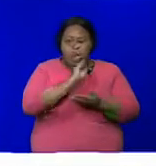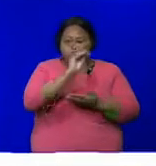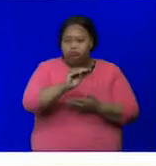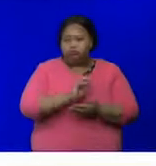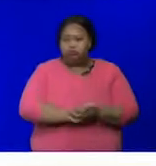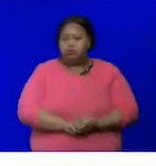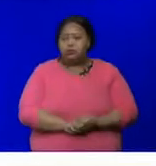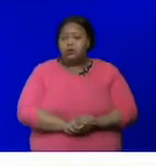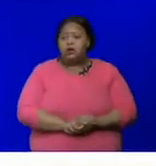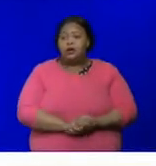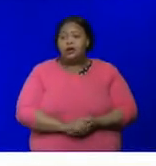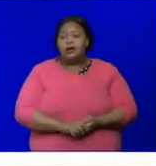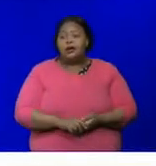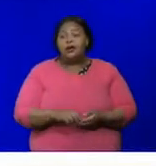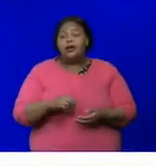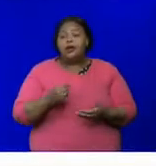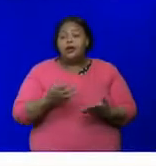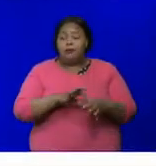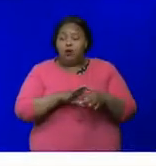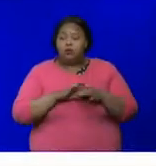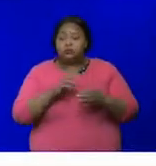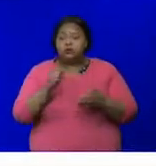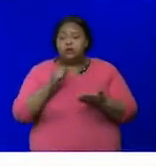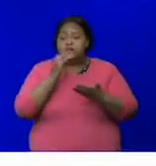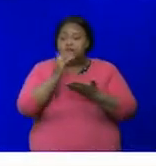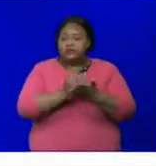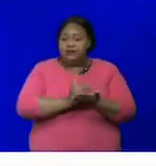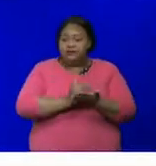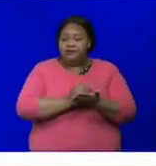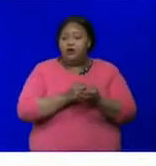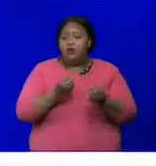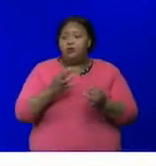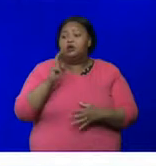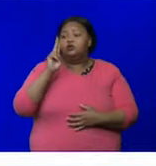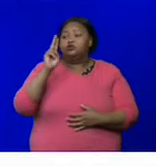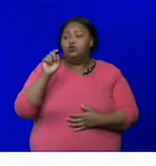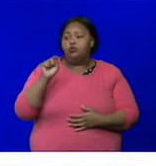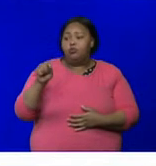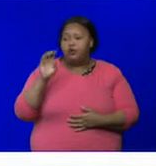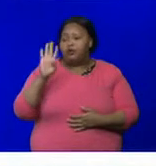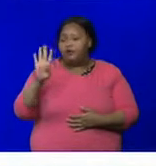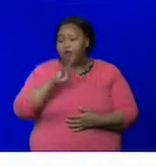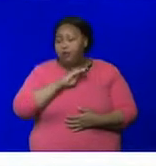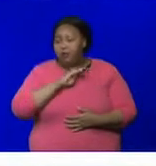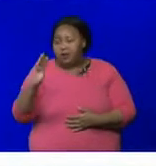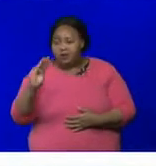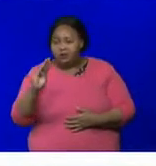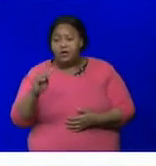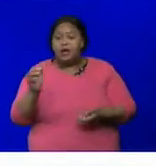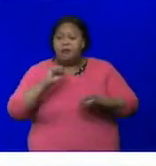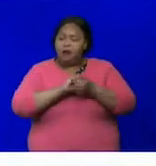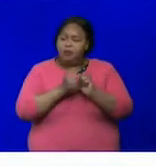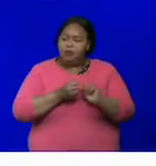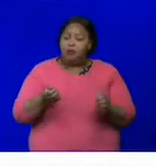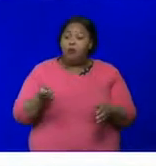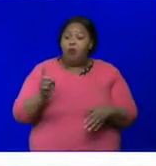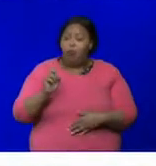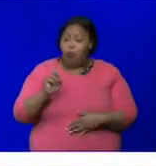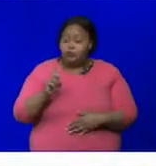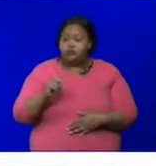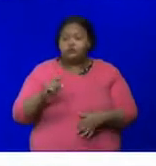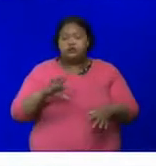lefikako etigitsigitsini letimbili temalangeni 2.4 billion. Tinkinga ke letikhona ke tifake ikhathi kungakhoni kuhlela kusebenta